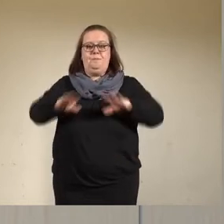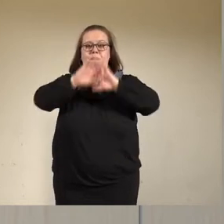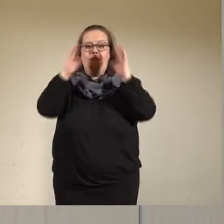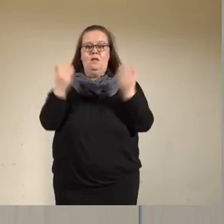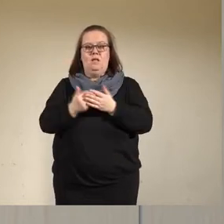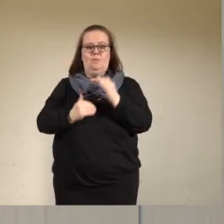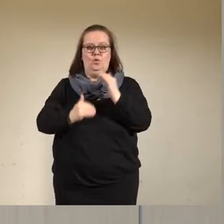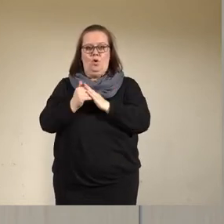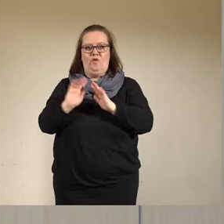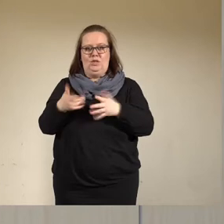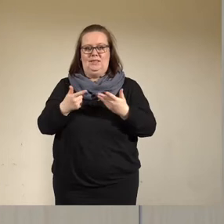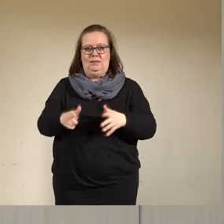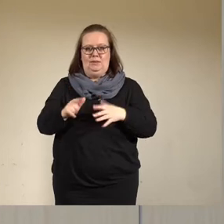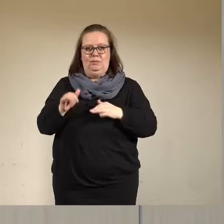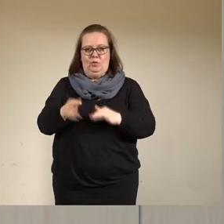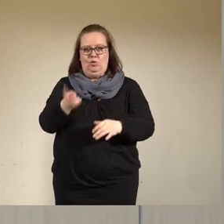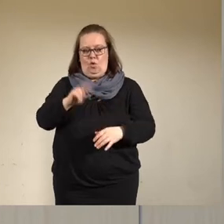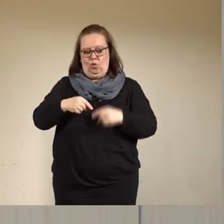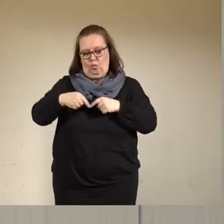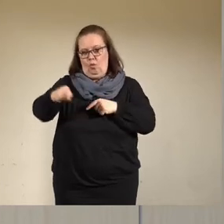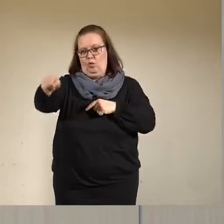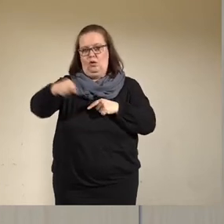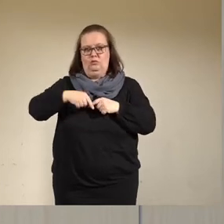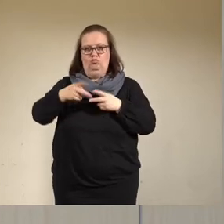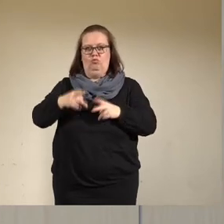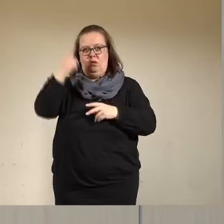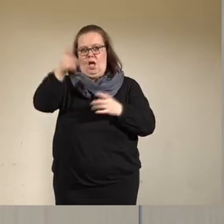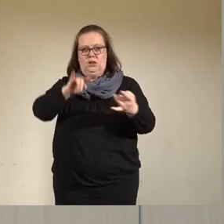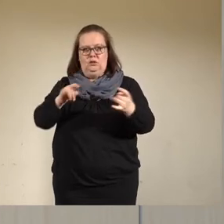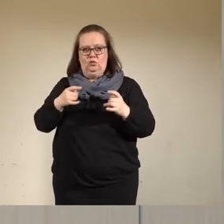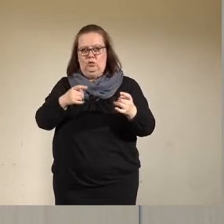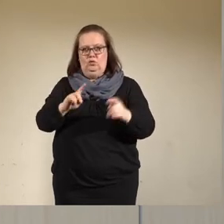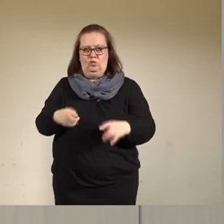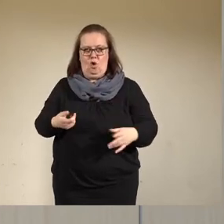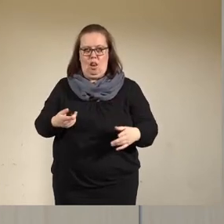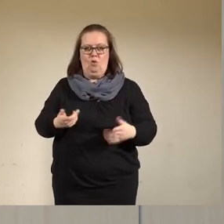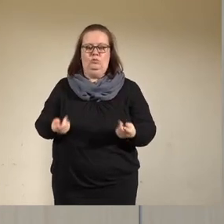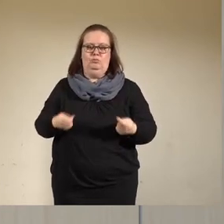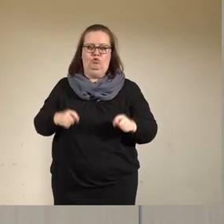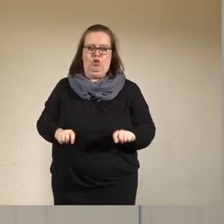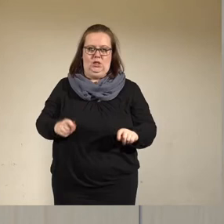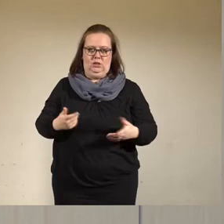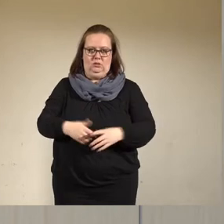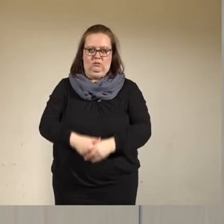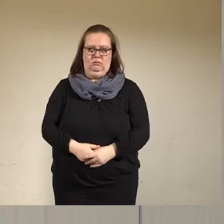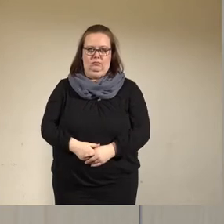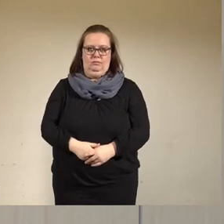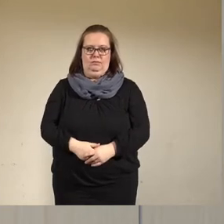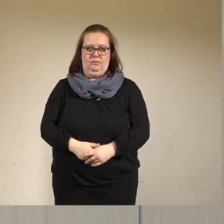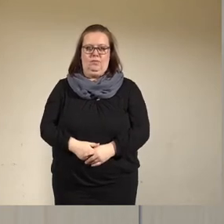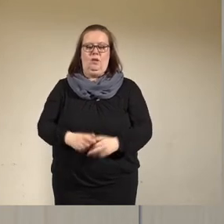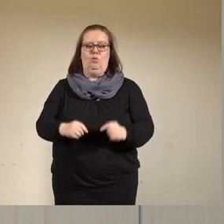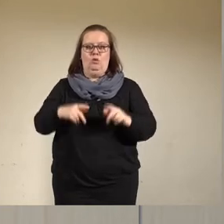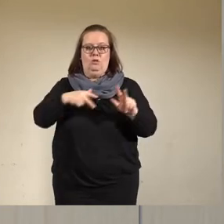von 77 Millionen Euro, die in ferner Zukunft im Stadtrat diskutiert und beschlossen werden soll.